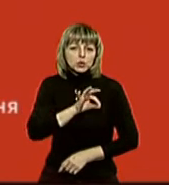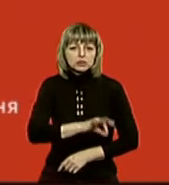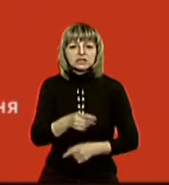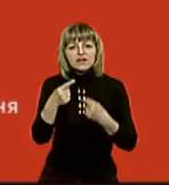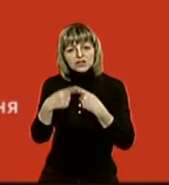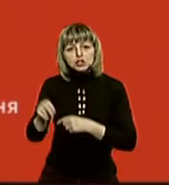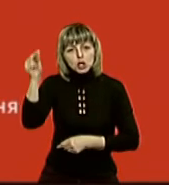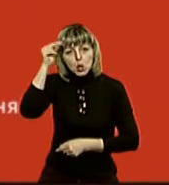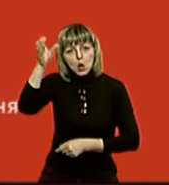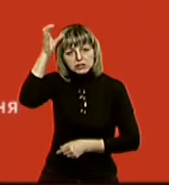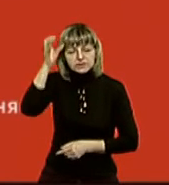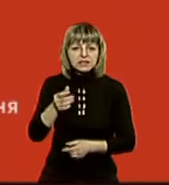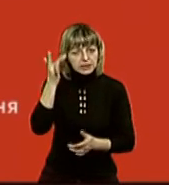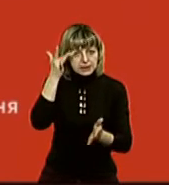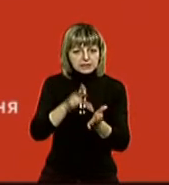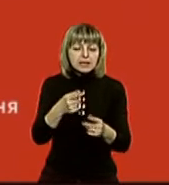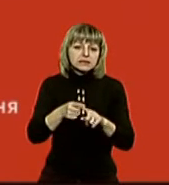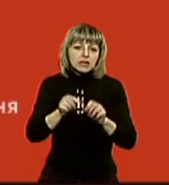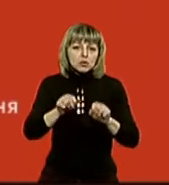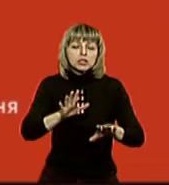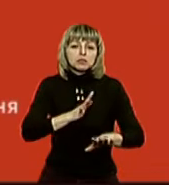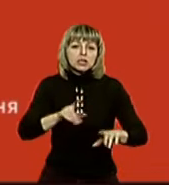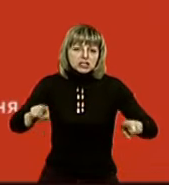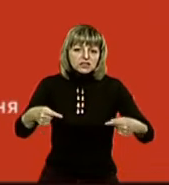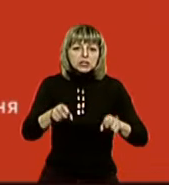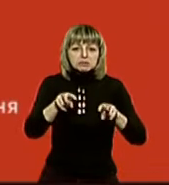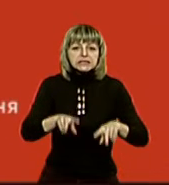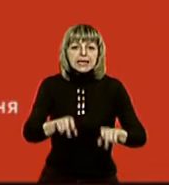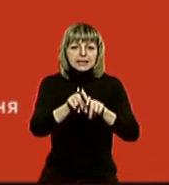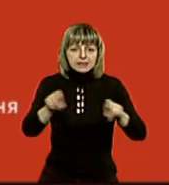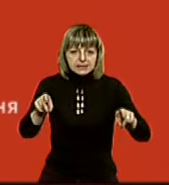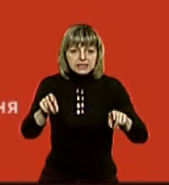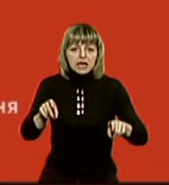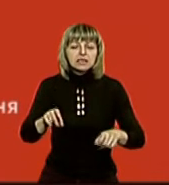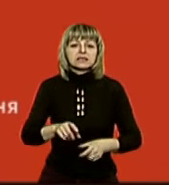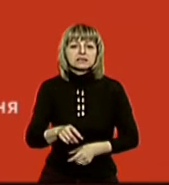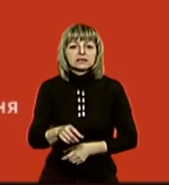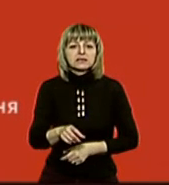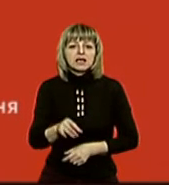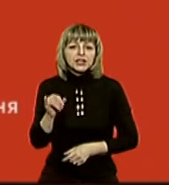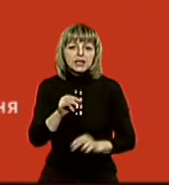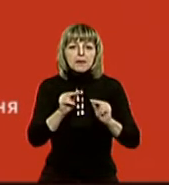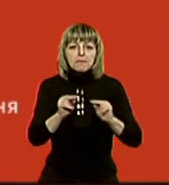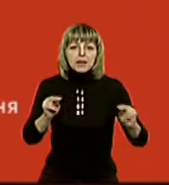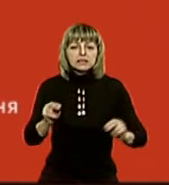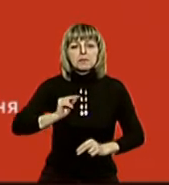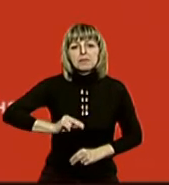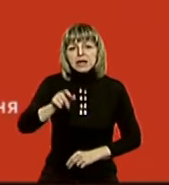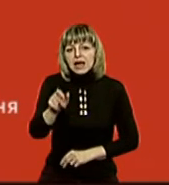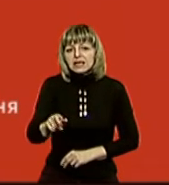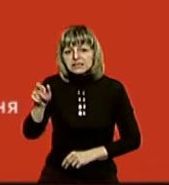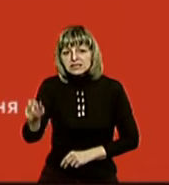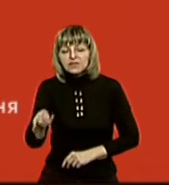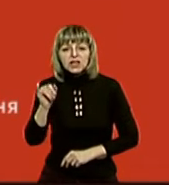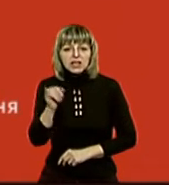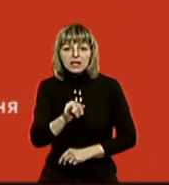освітніх цілях. Це може бути створений профільний заклад, що сьогодні є в компетенції обласної ради, і педагогічні працівники, і